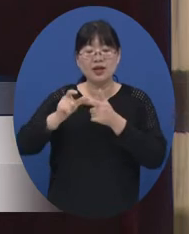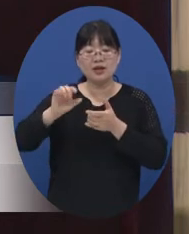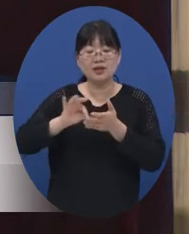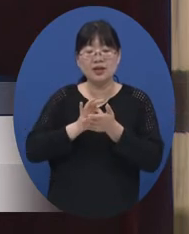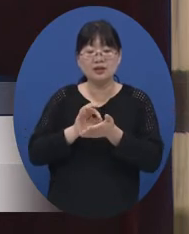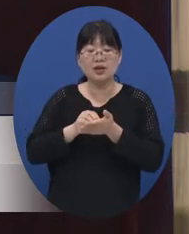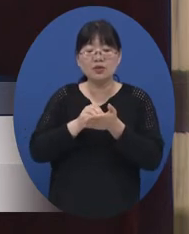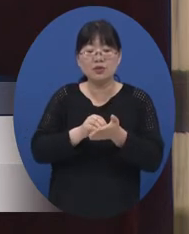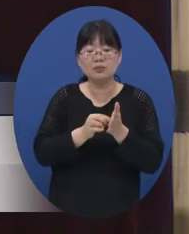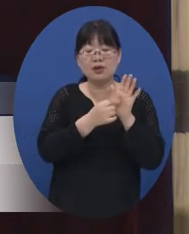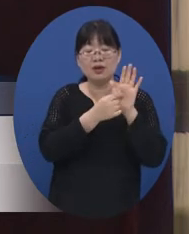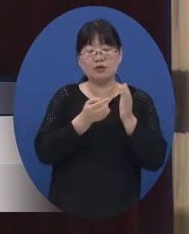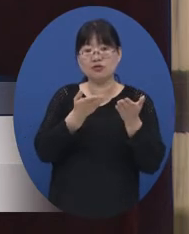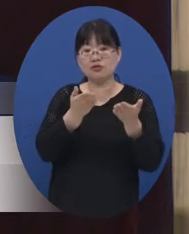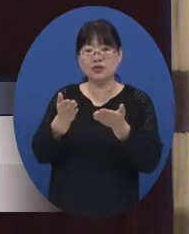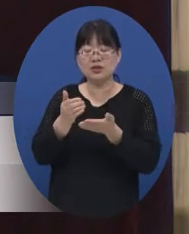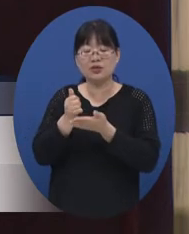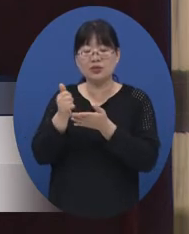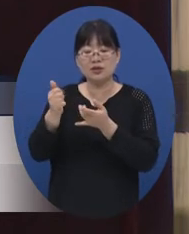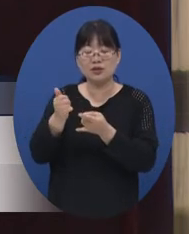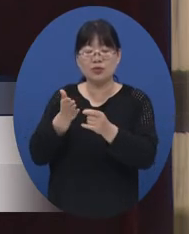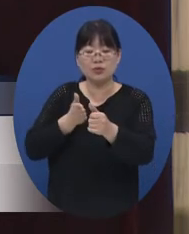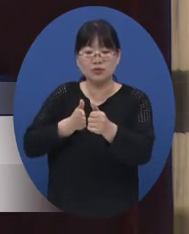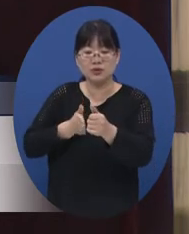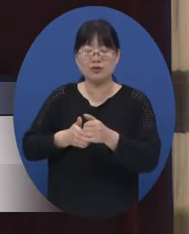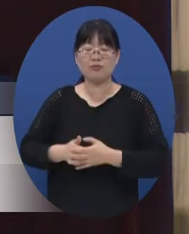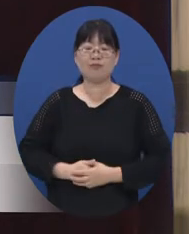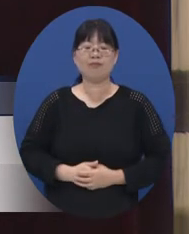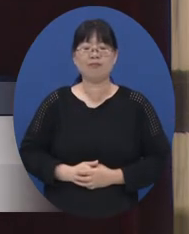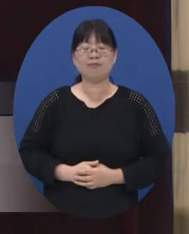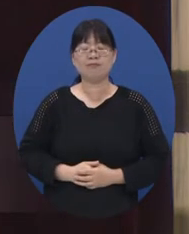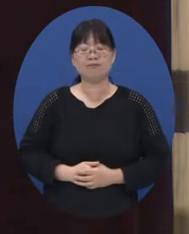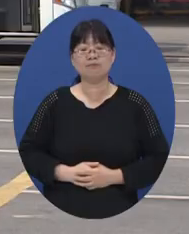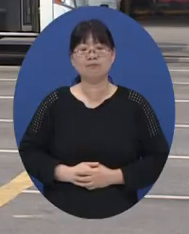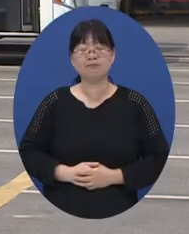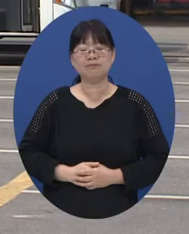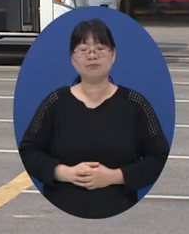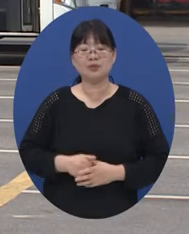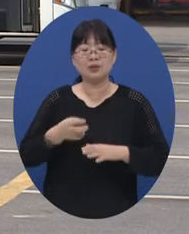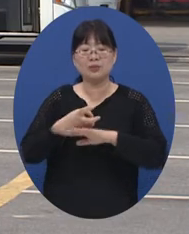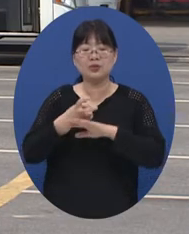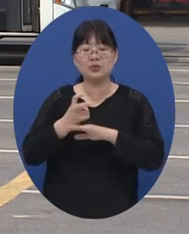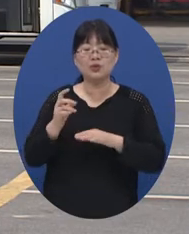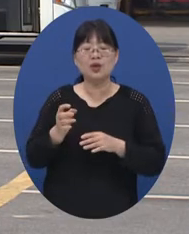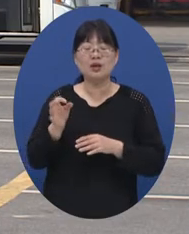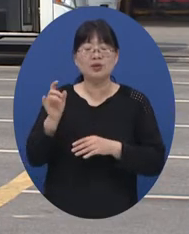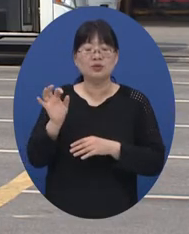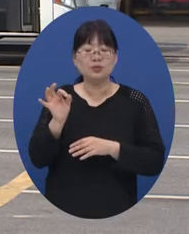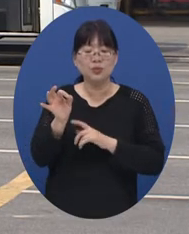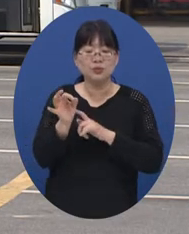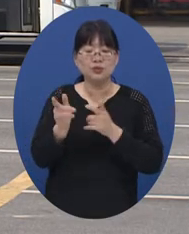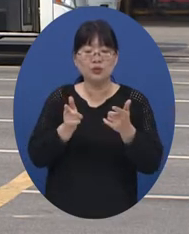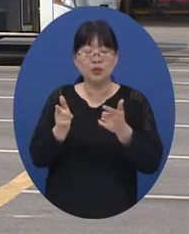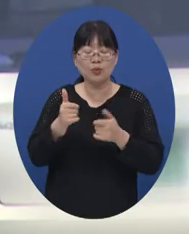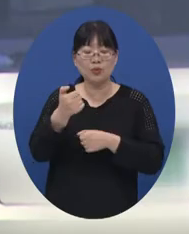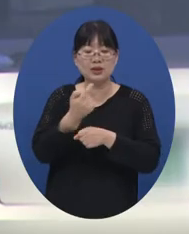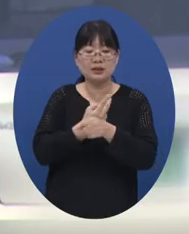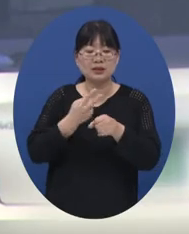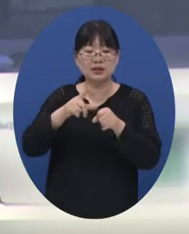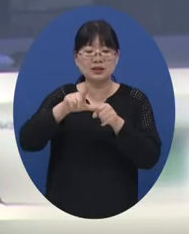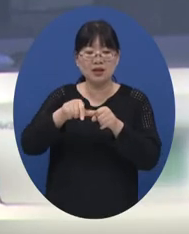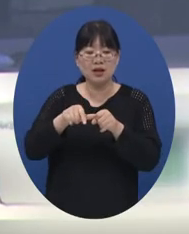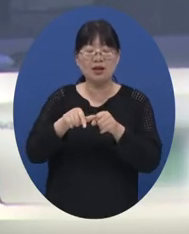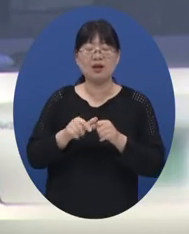사는 출연금 반응을 해 주시기를 원 님들께 요청드립니다 시내버스 요금 조정 계획은 주 52시간